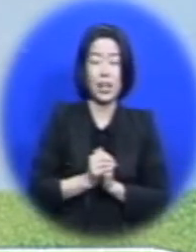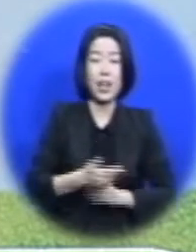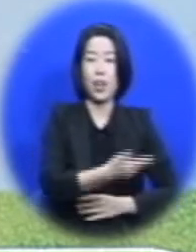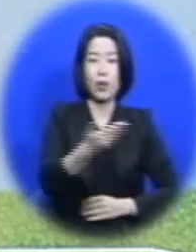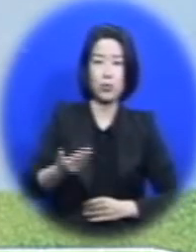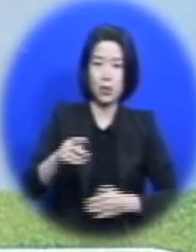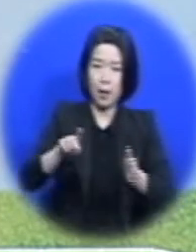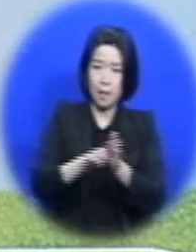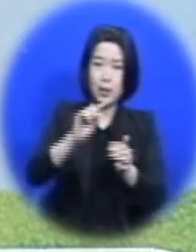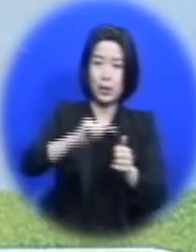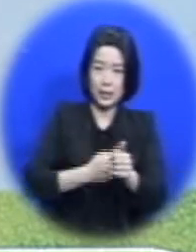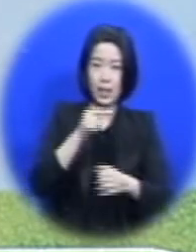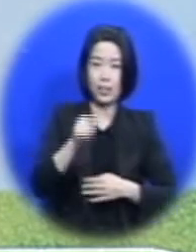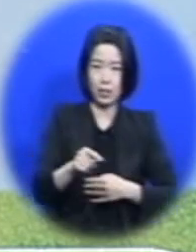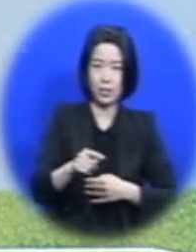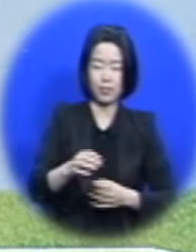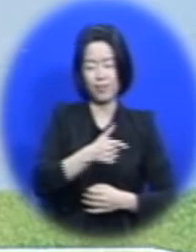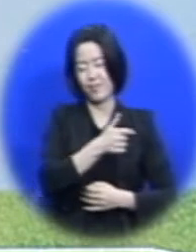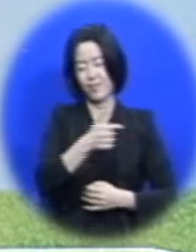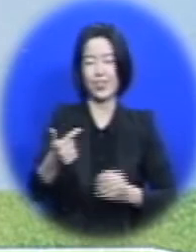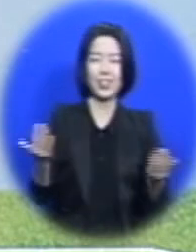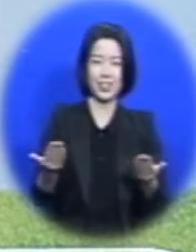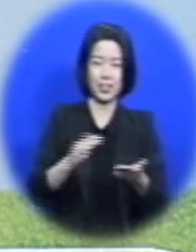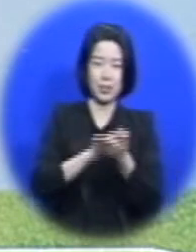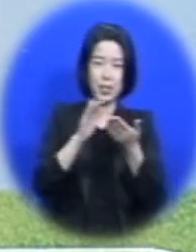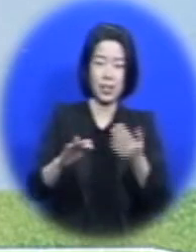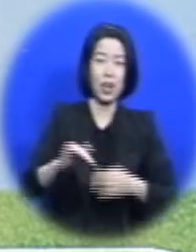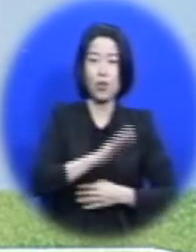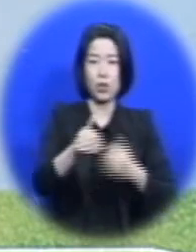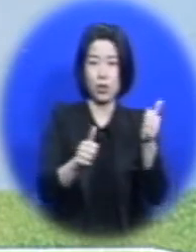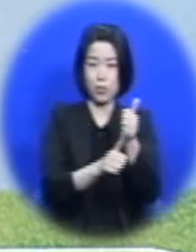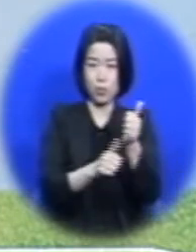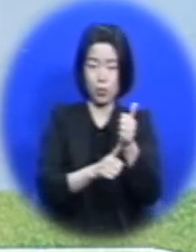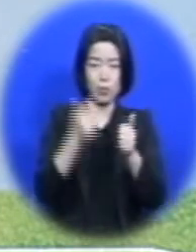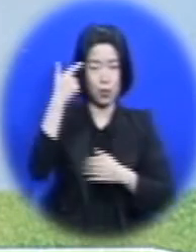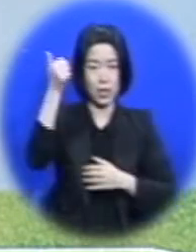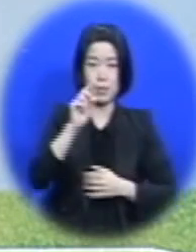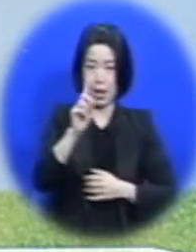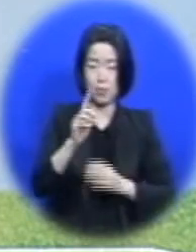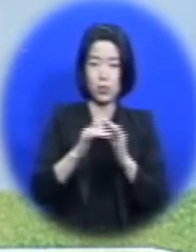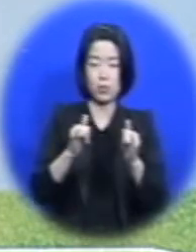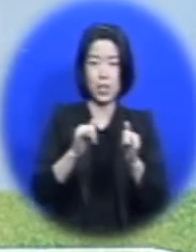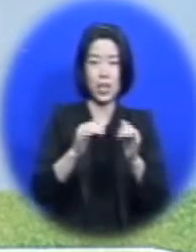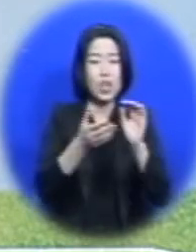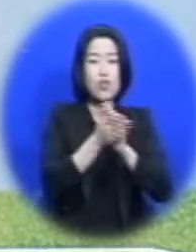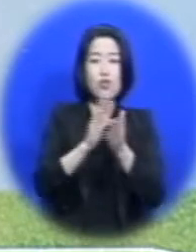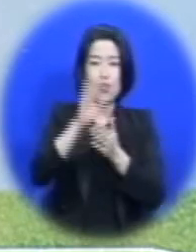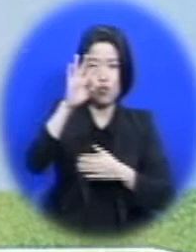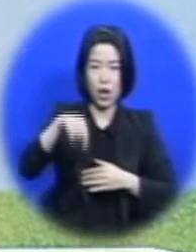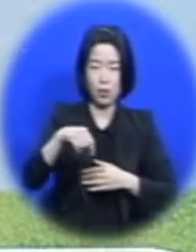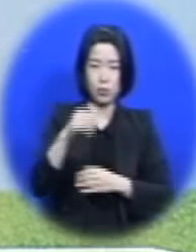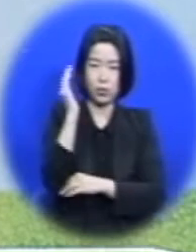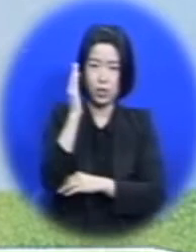여러분 믿어 진다는 것은 대단한 일입니다 우리부 목사님 한 분이 유아 유치부 예배 때 설교를 하러